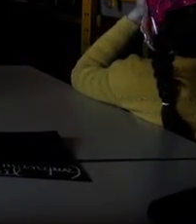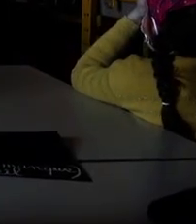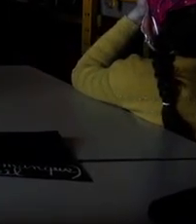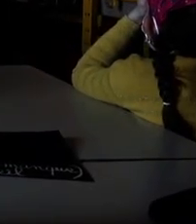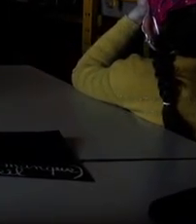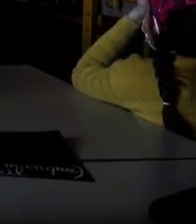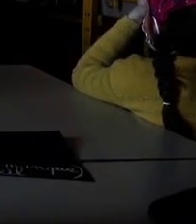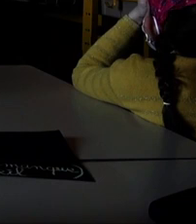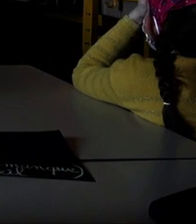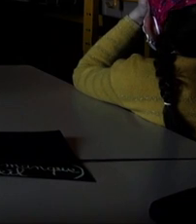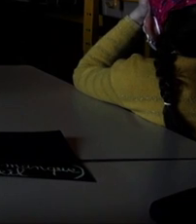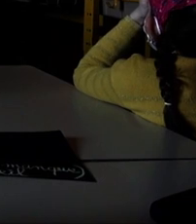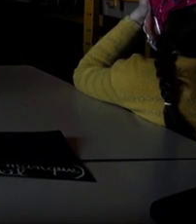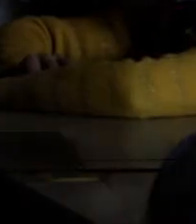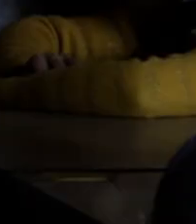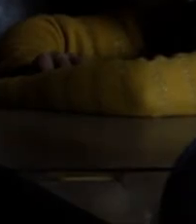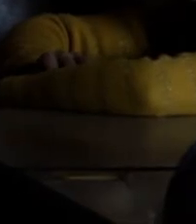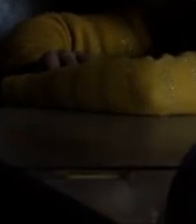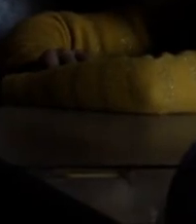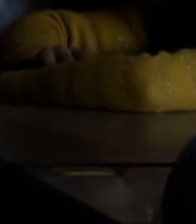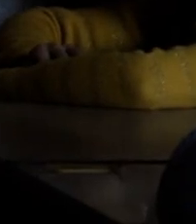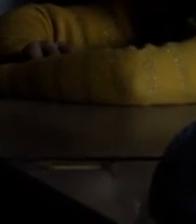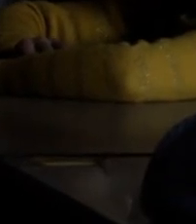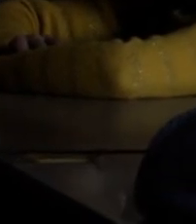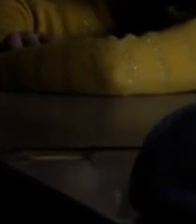ouvrez, vous allez visionner la petite vidéo.